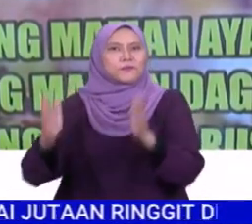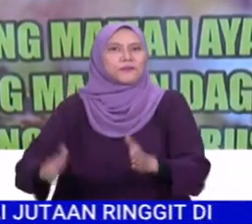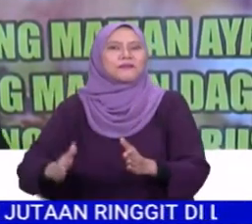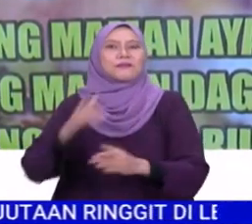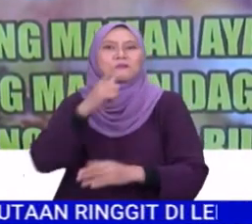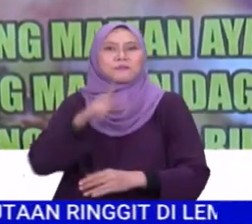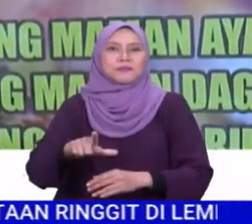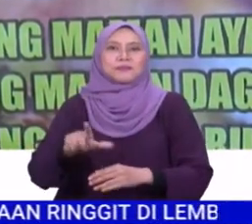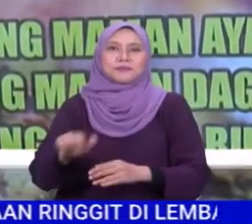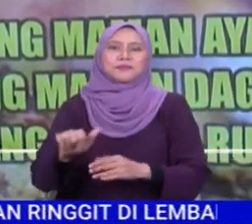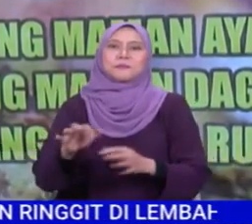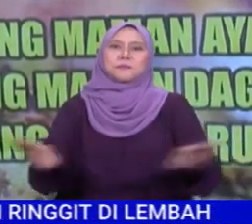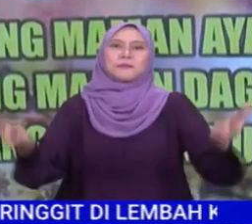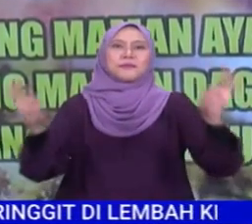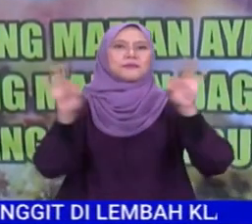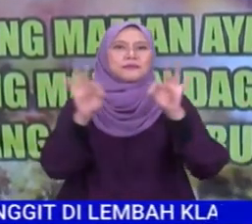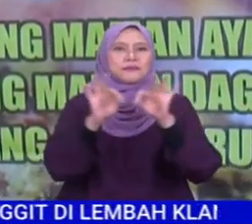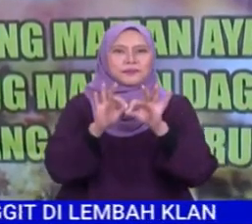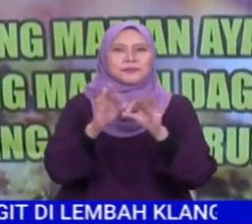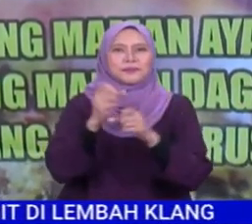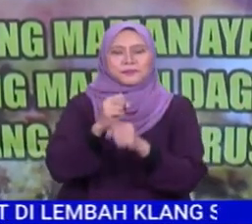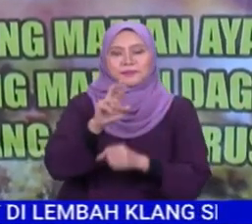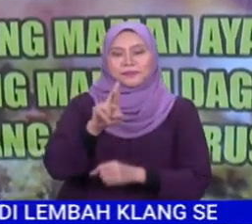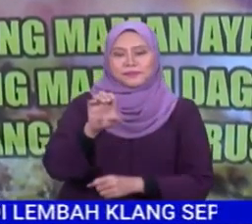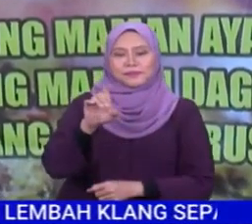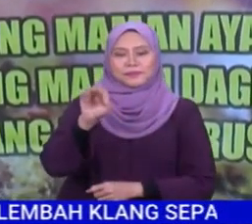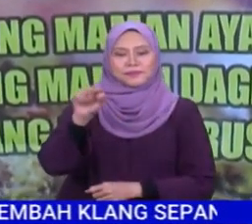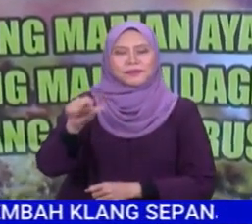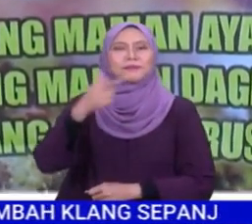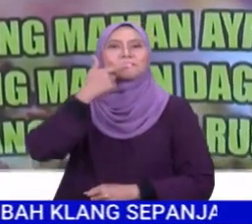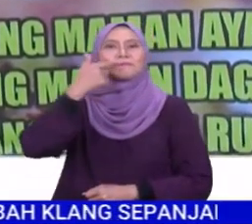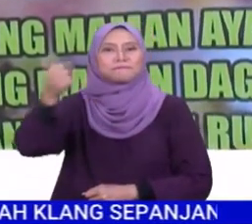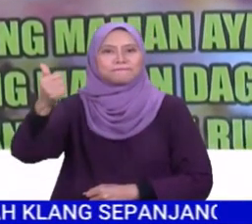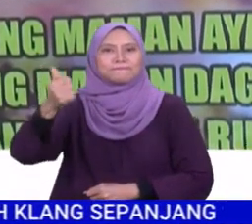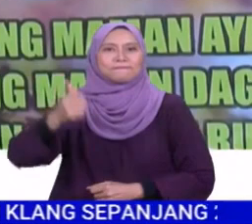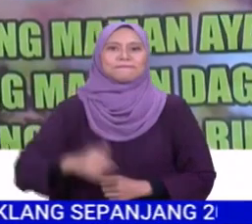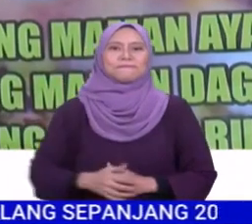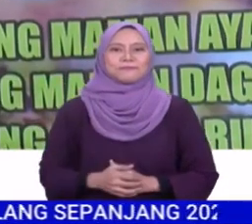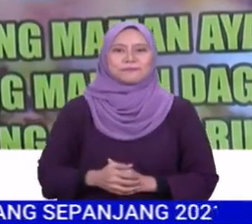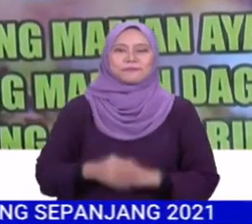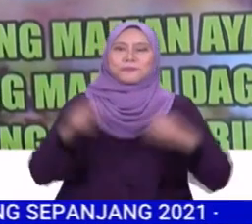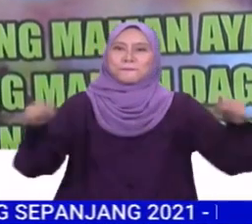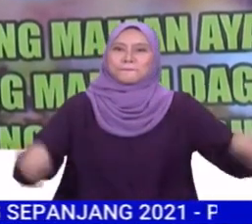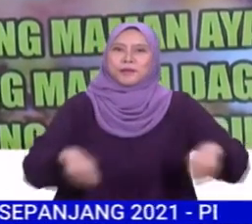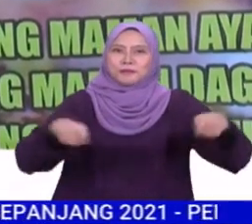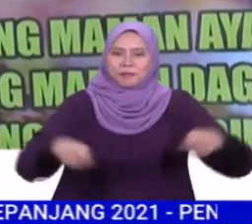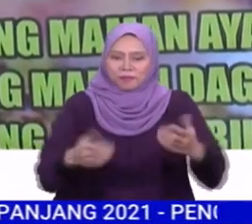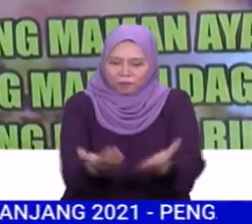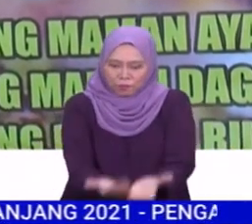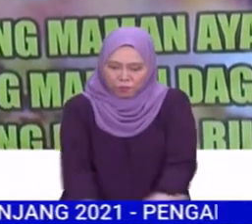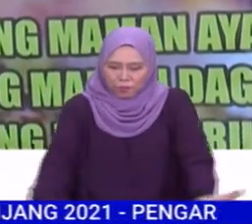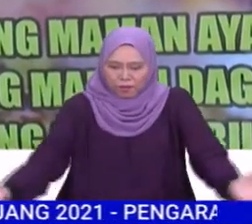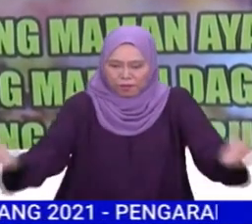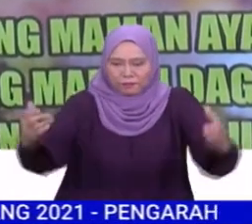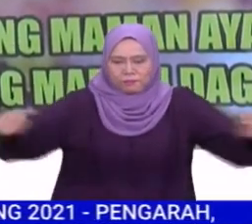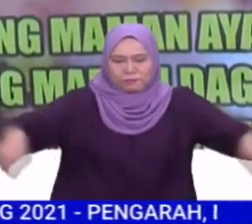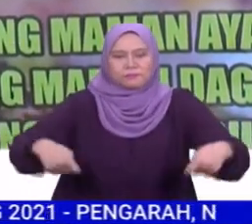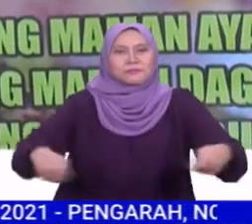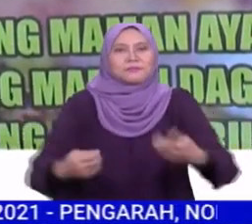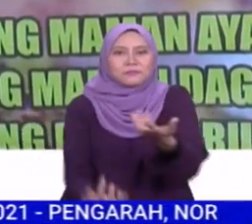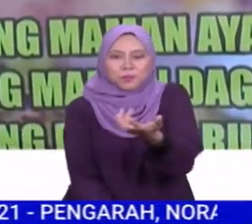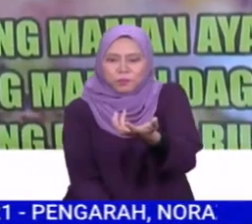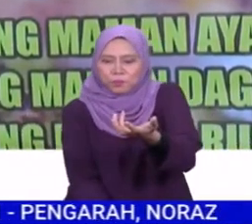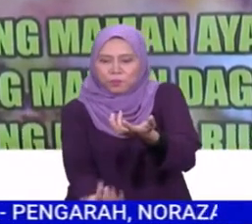menjadi kunci utama mendapatkan rendang maman yang sedap. Dimasak di dalam kawah dan menggunakan kayu